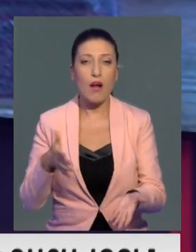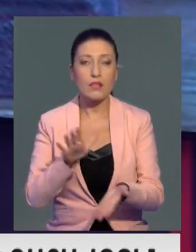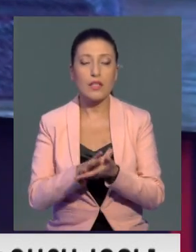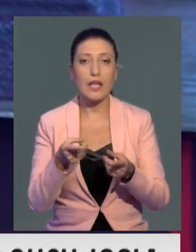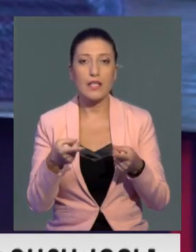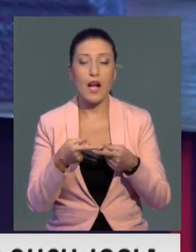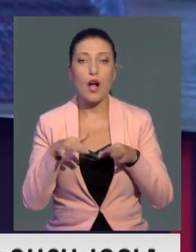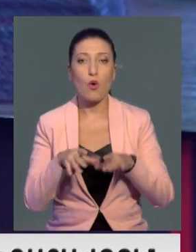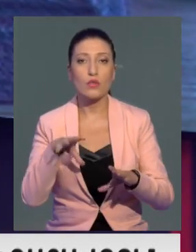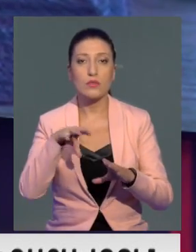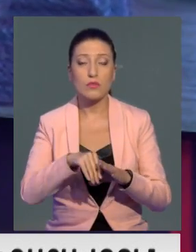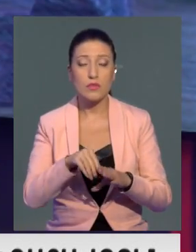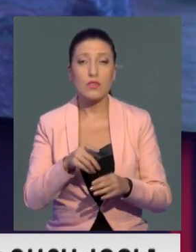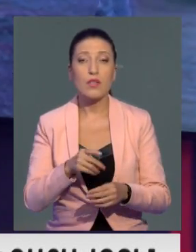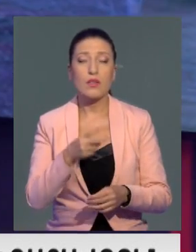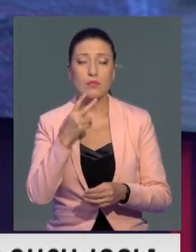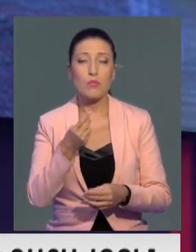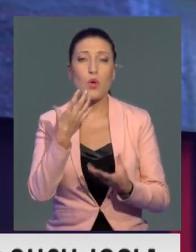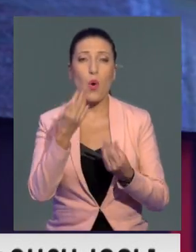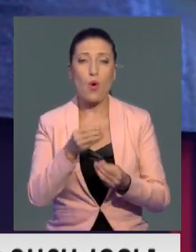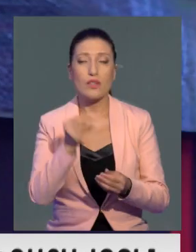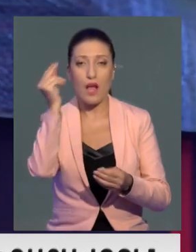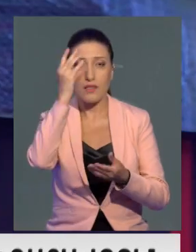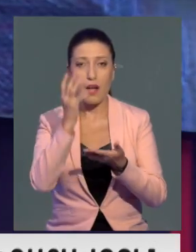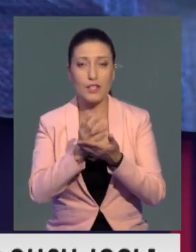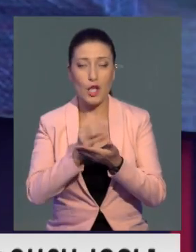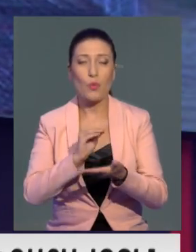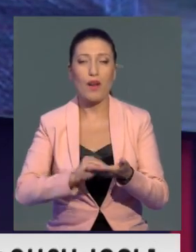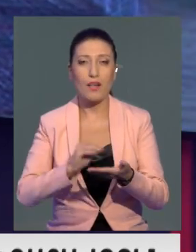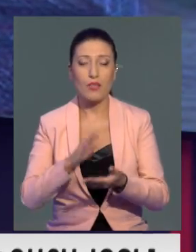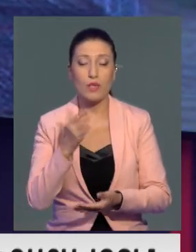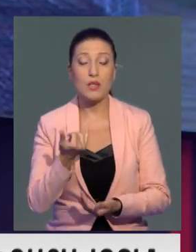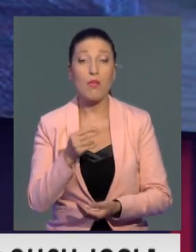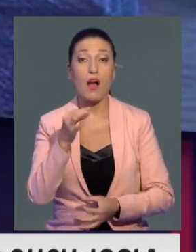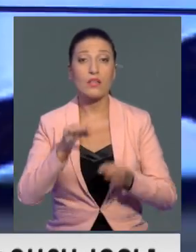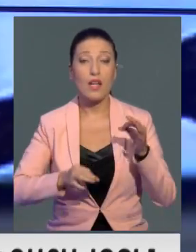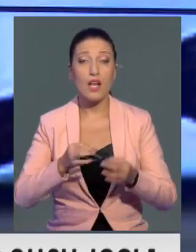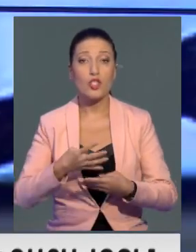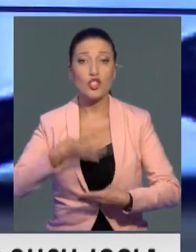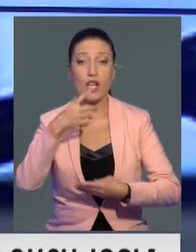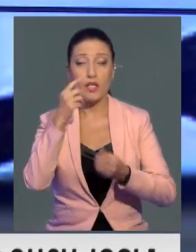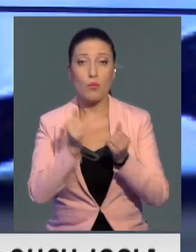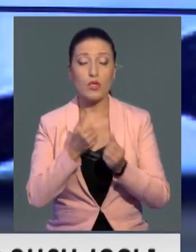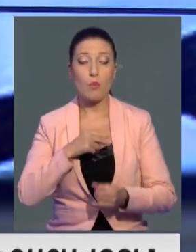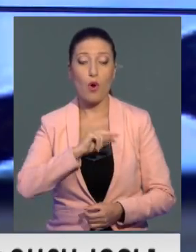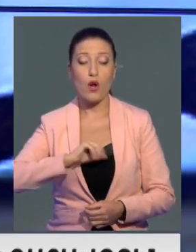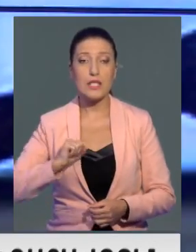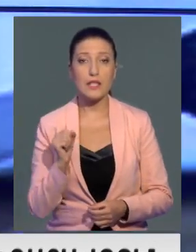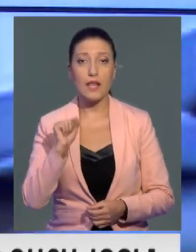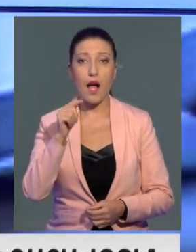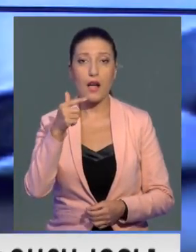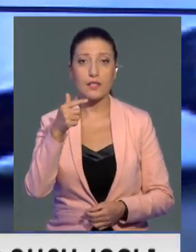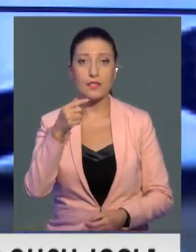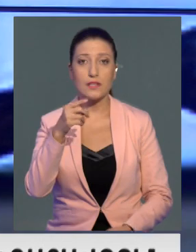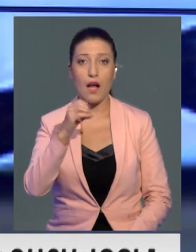գործին, որի մասին հաստատ մի օր գրելու են դասագրքերում։ Դատարանում աշխատում է իմ գործընկեր Աքսաննա Հայրապետյանը, այժմ միանանք նրան։